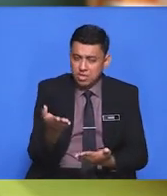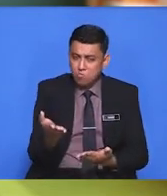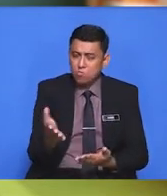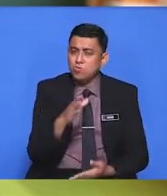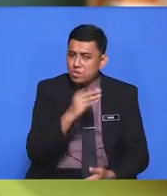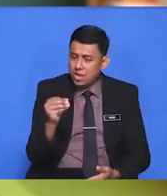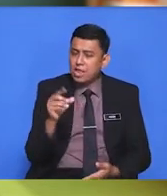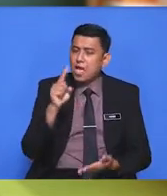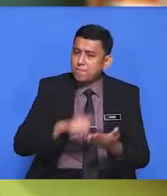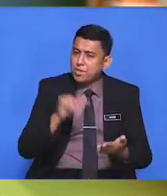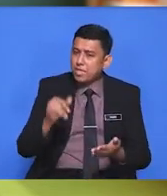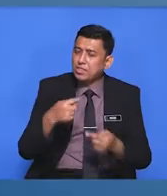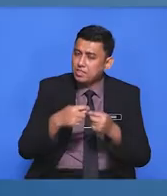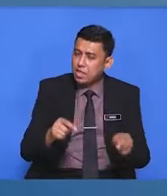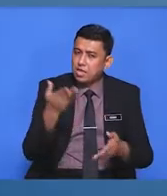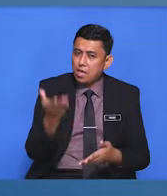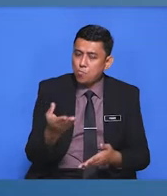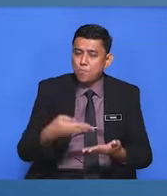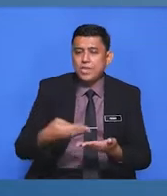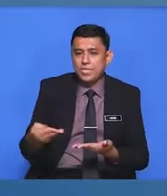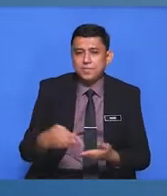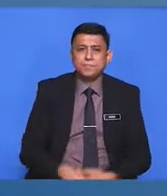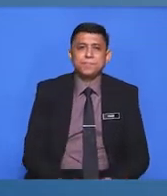yang telah kamu belanjakan.